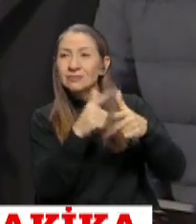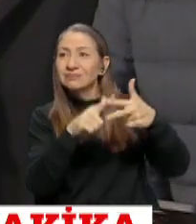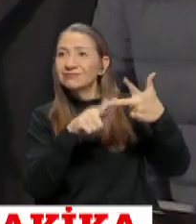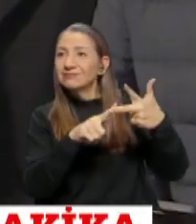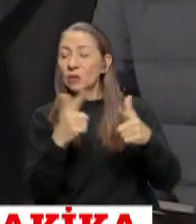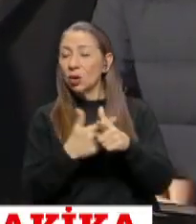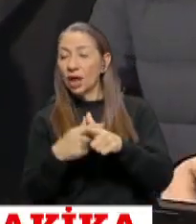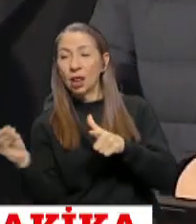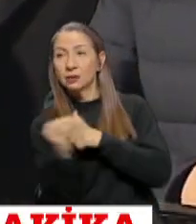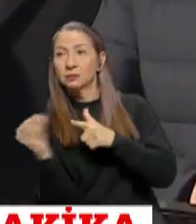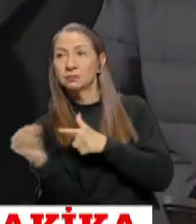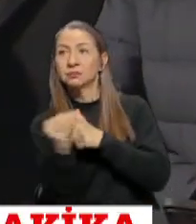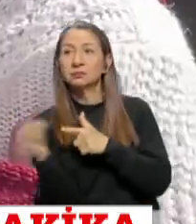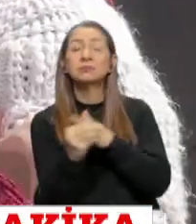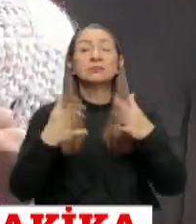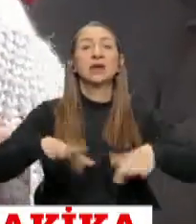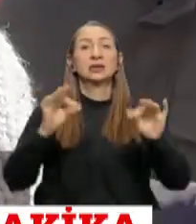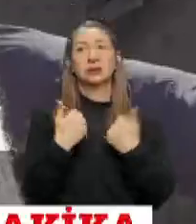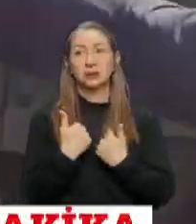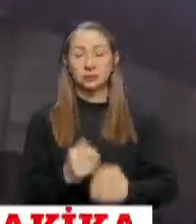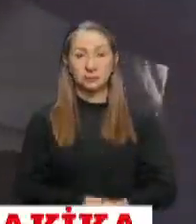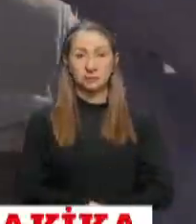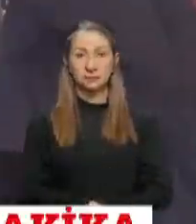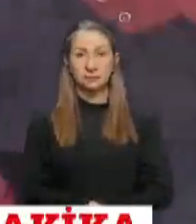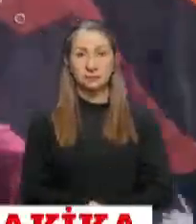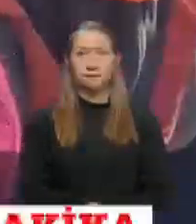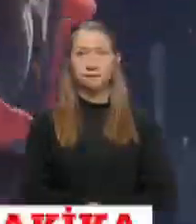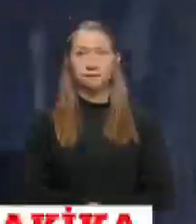otellere yerleştirmeye hazırız.